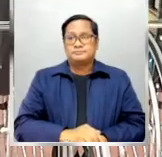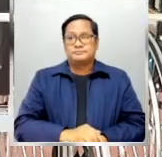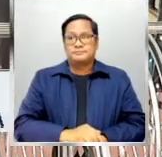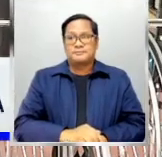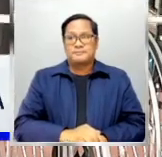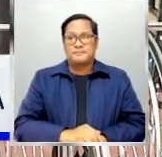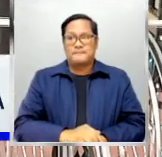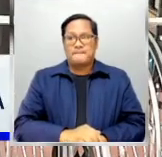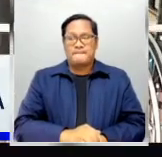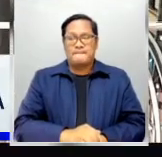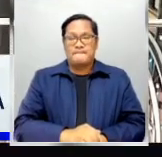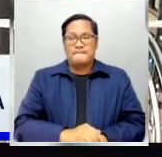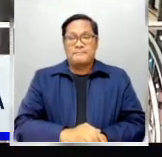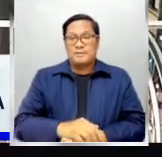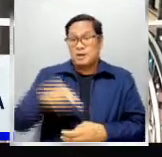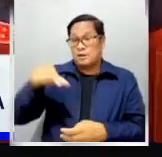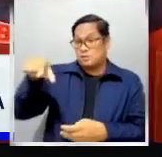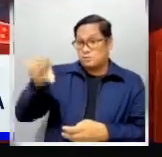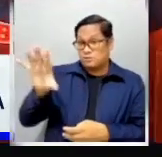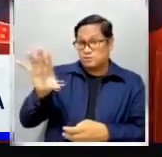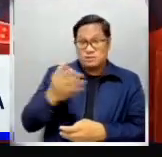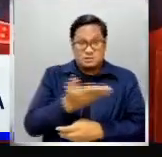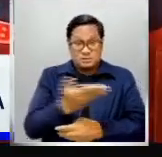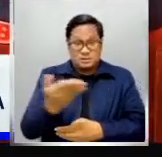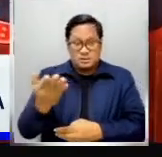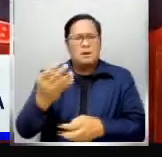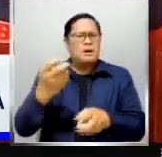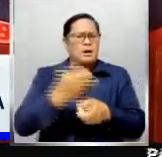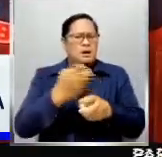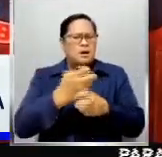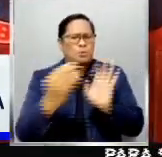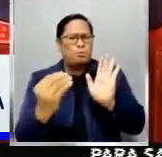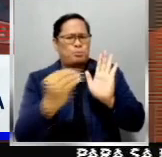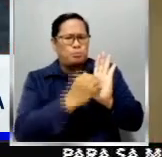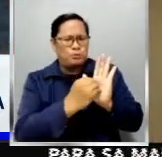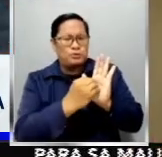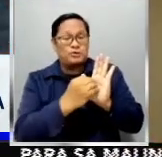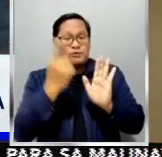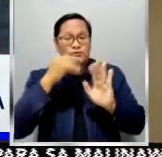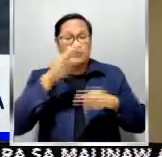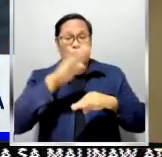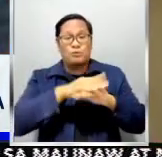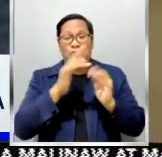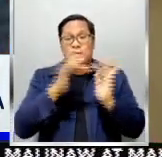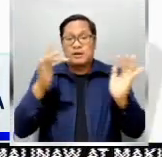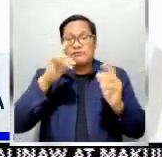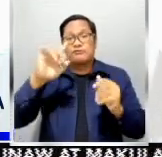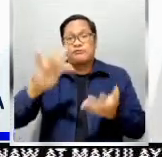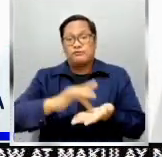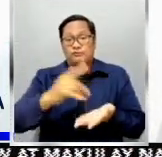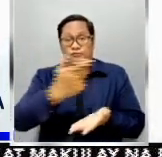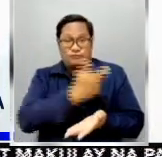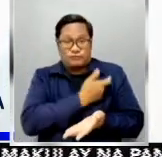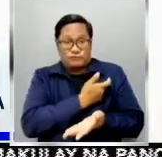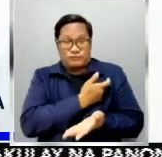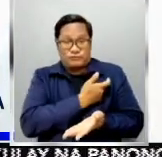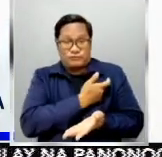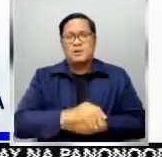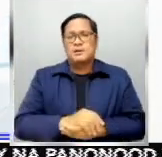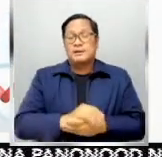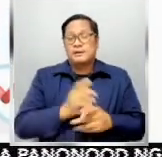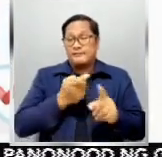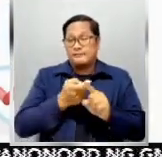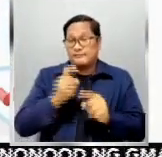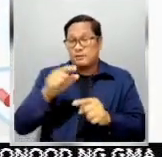Taga Quezon City ka ba at nahihirapang mag-book online ng appointment para sa first dose ng COVID vaccine? Base sa abiso ng Quezon